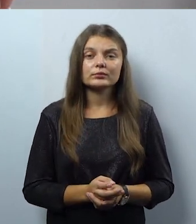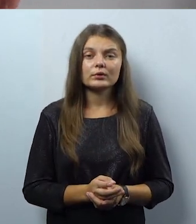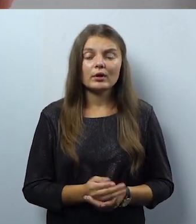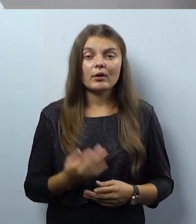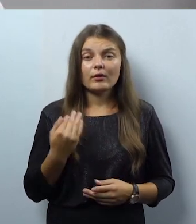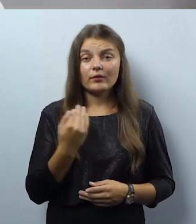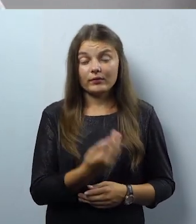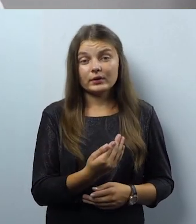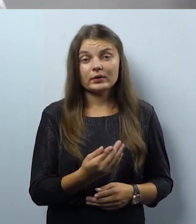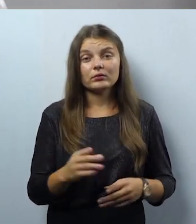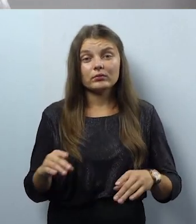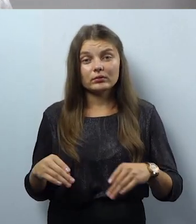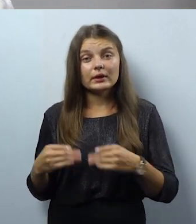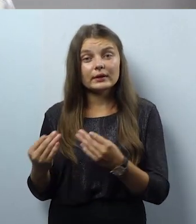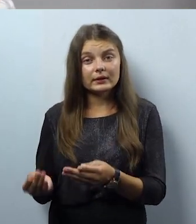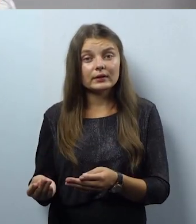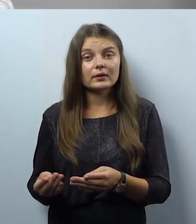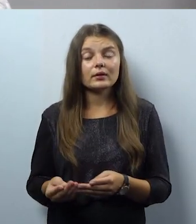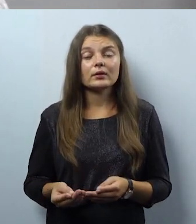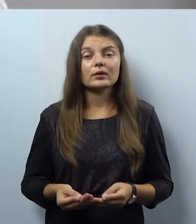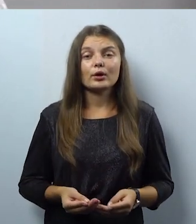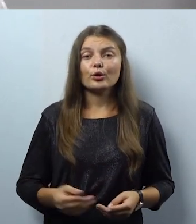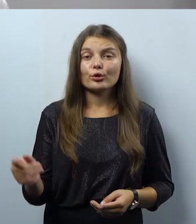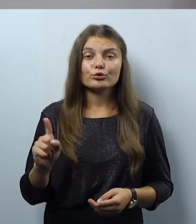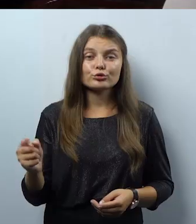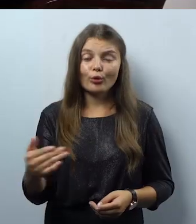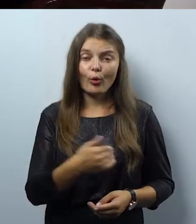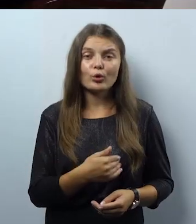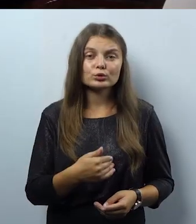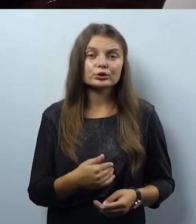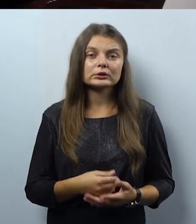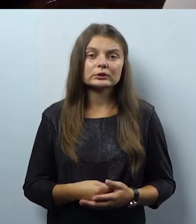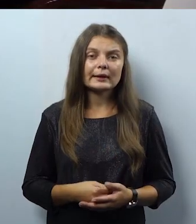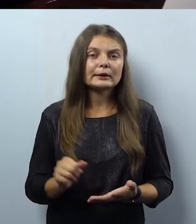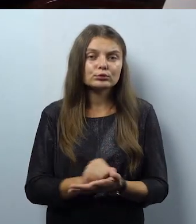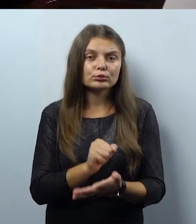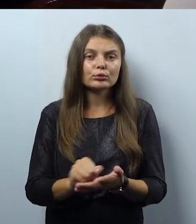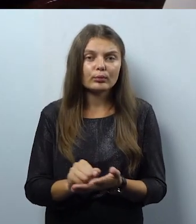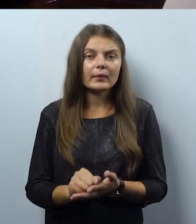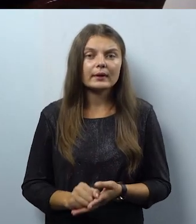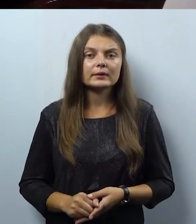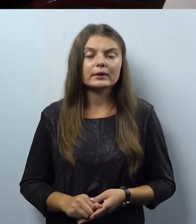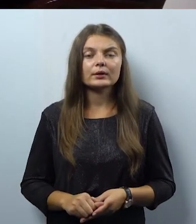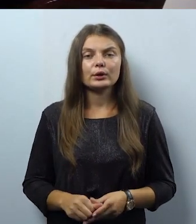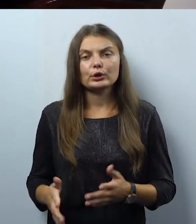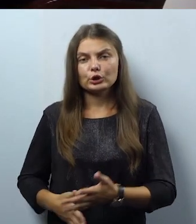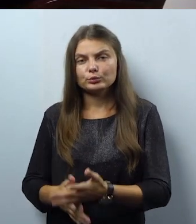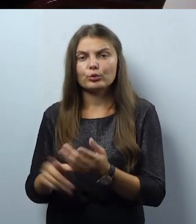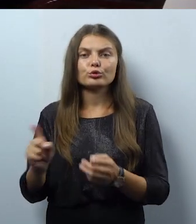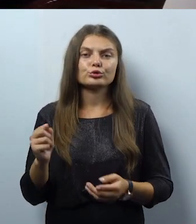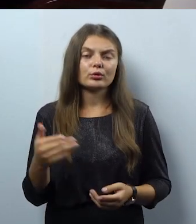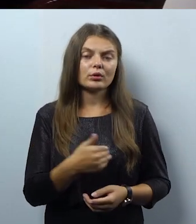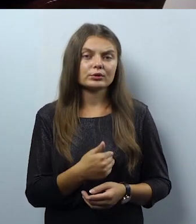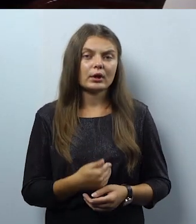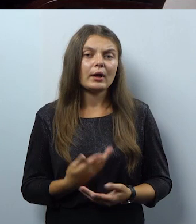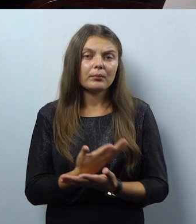нам, що ви хочете, певні технічні умови, задання, послуги, ми вам то виконуємо. Все.